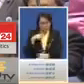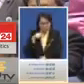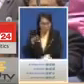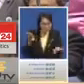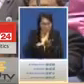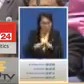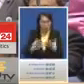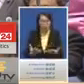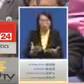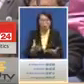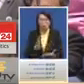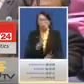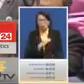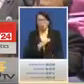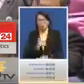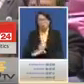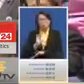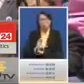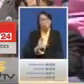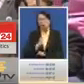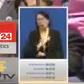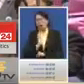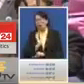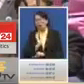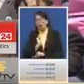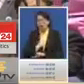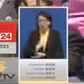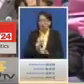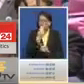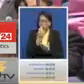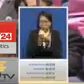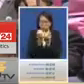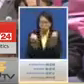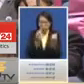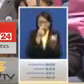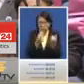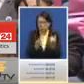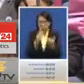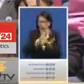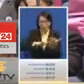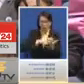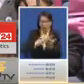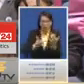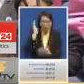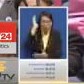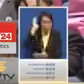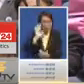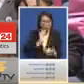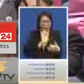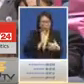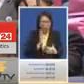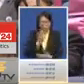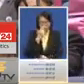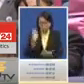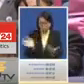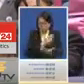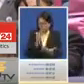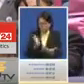กเขาก็กลัวแล้วดูในรัฐธรรมนูญท่านดูในแถลงนโยบายของท่านท่านเปิดดูสิ